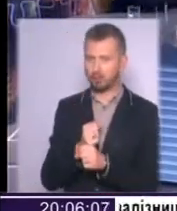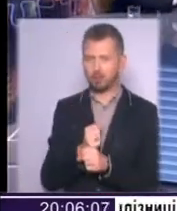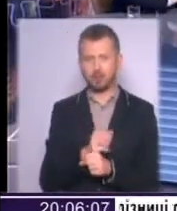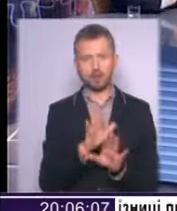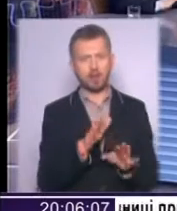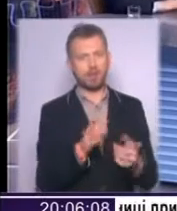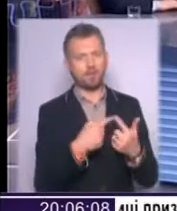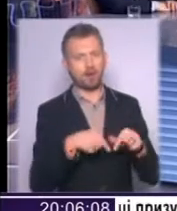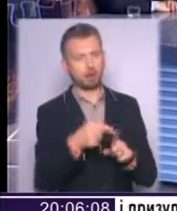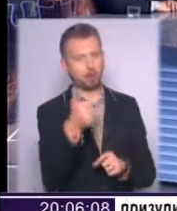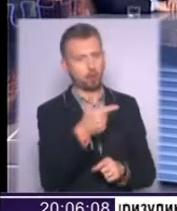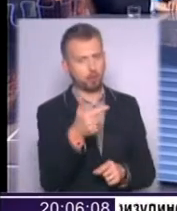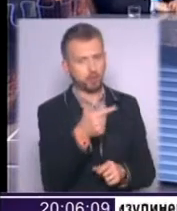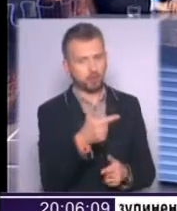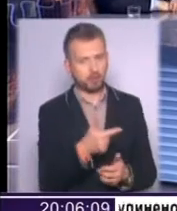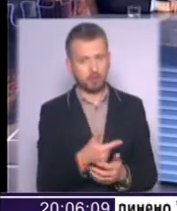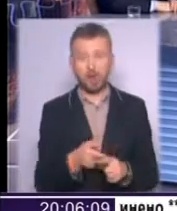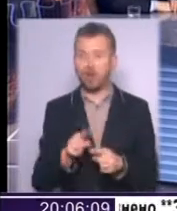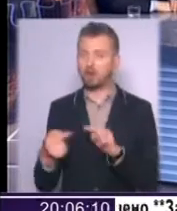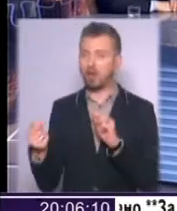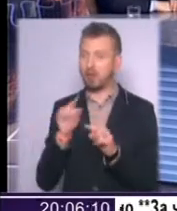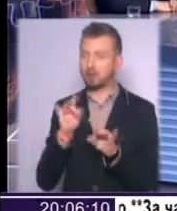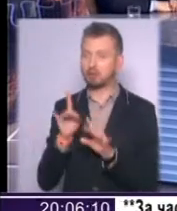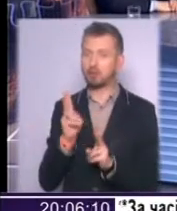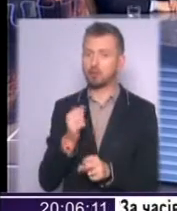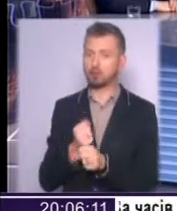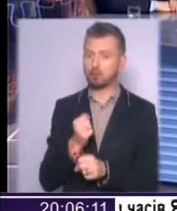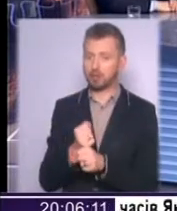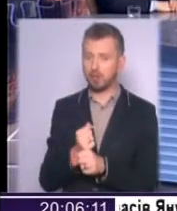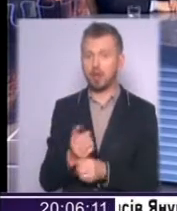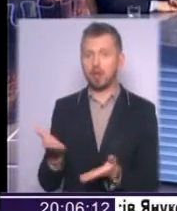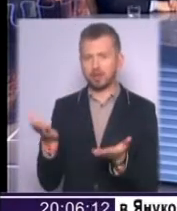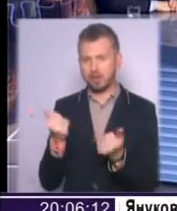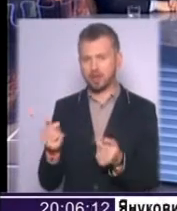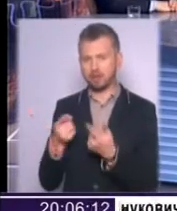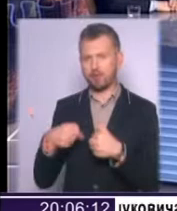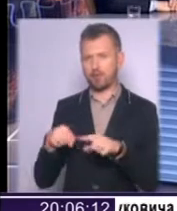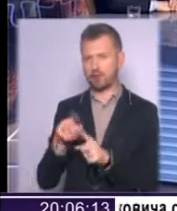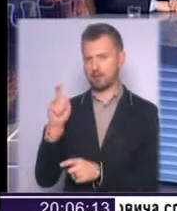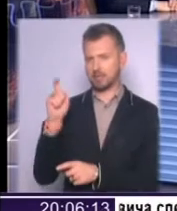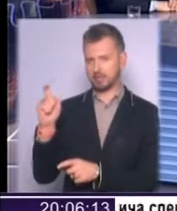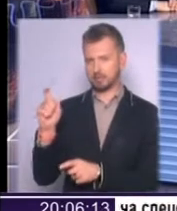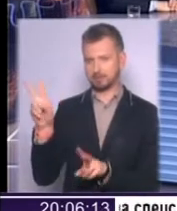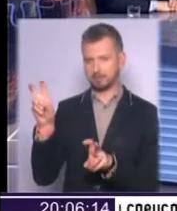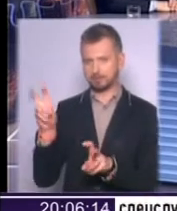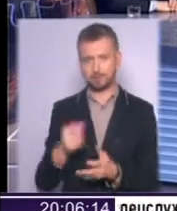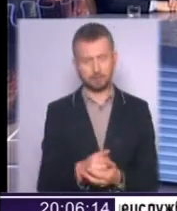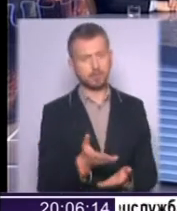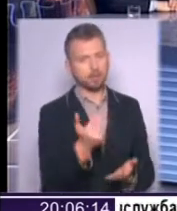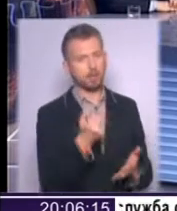фракції голубих. Оце антипіар декому зробили. Давайте так, до фракції X, скажемо. Ну, хорошо, давайте все-таки до фракції